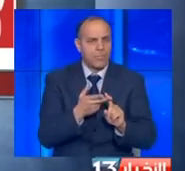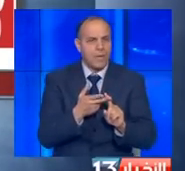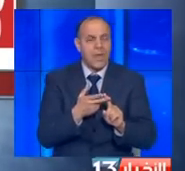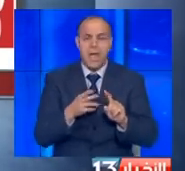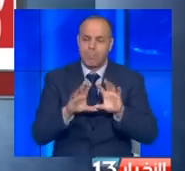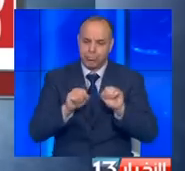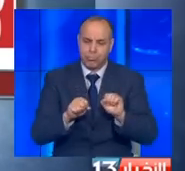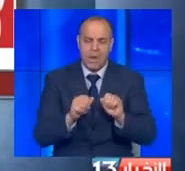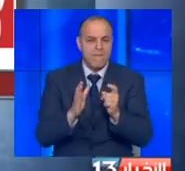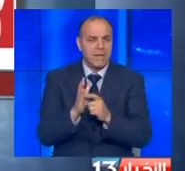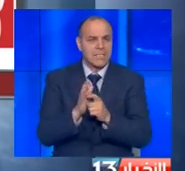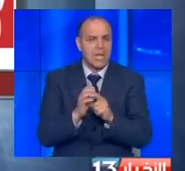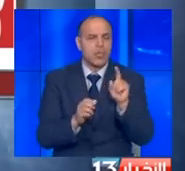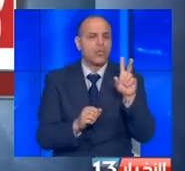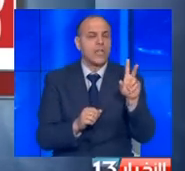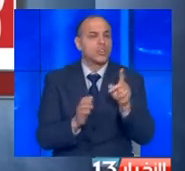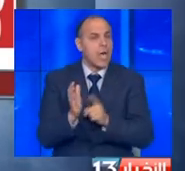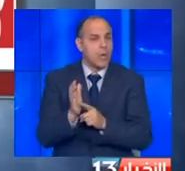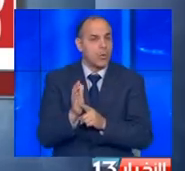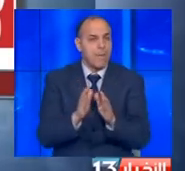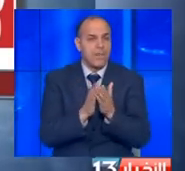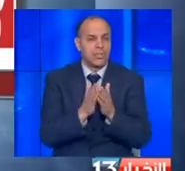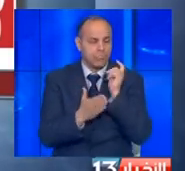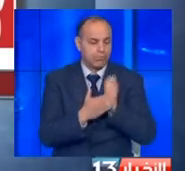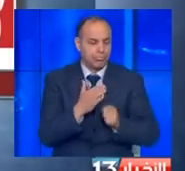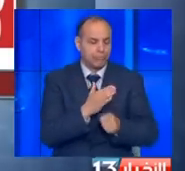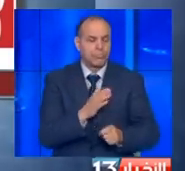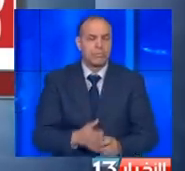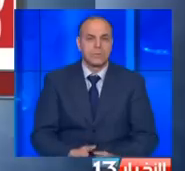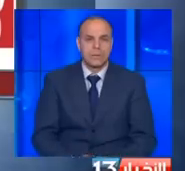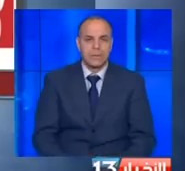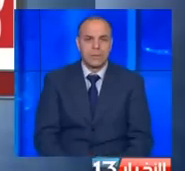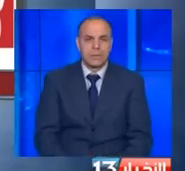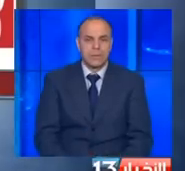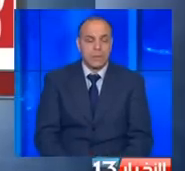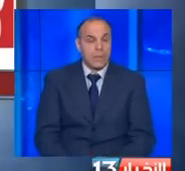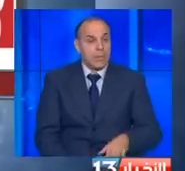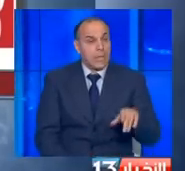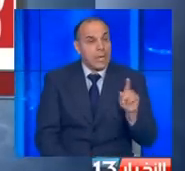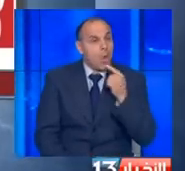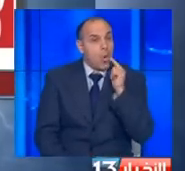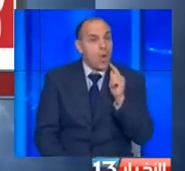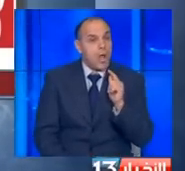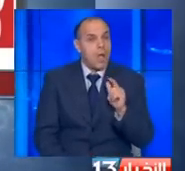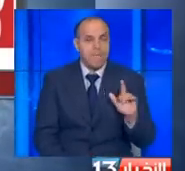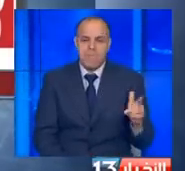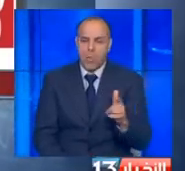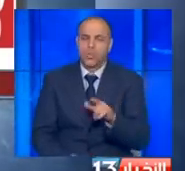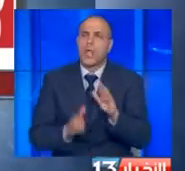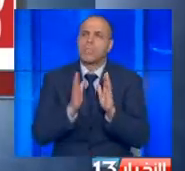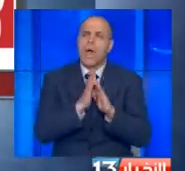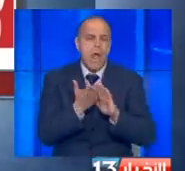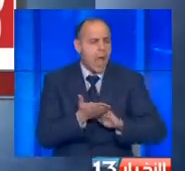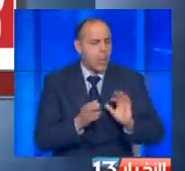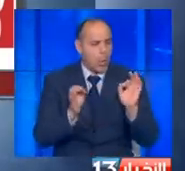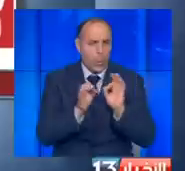العقار طبقا من فاصل ثلاثه عشر من مجله الجبايه المحليه اما بالنسبه الى حاله عدم وجود عقار على